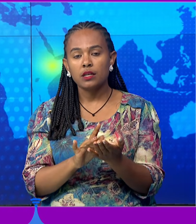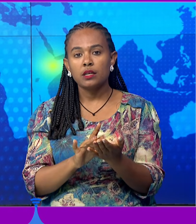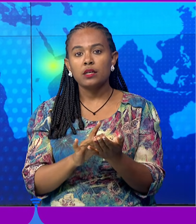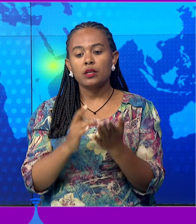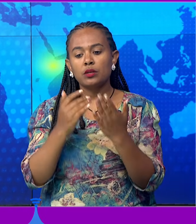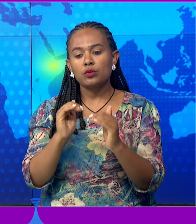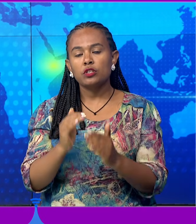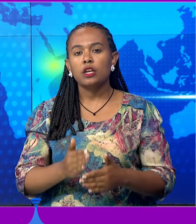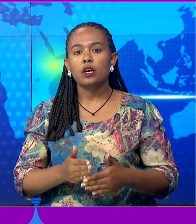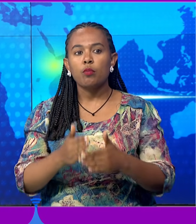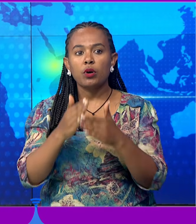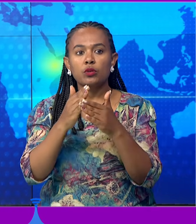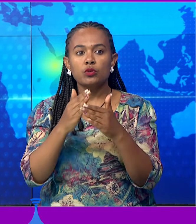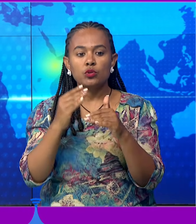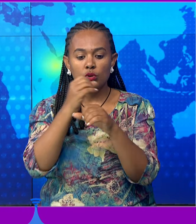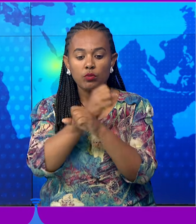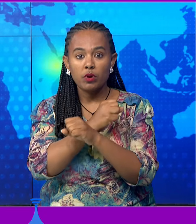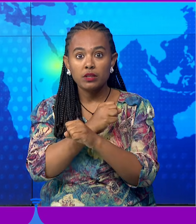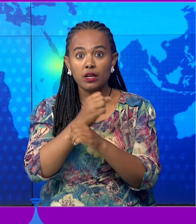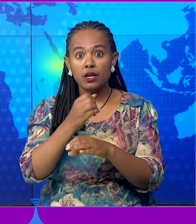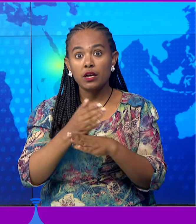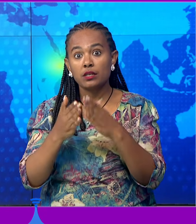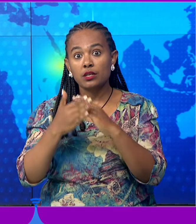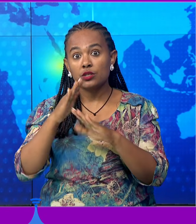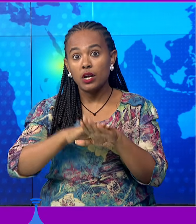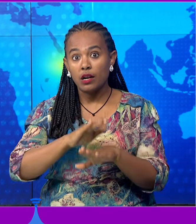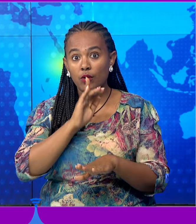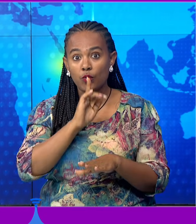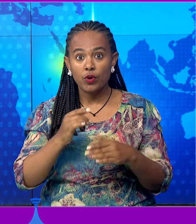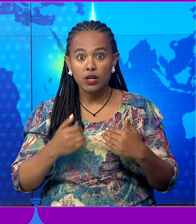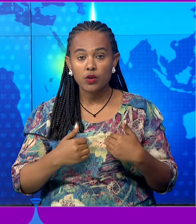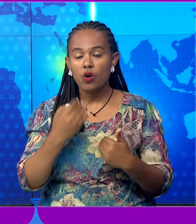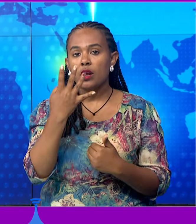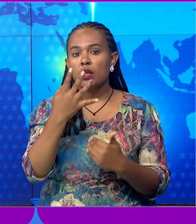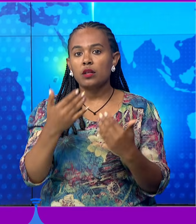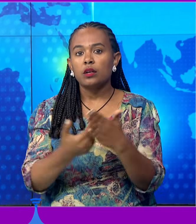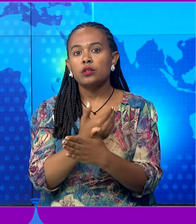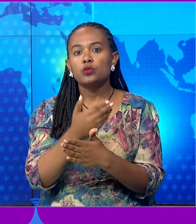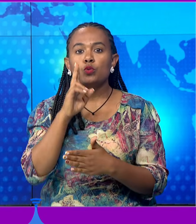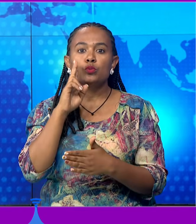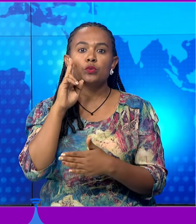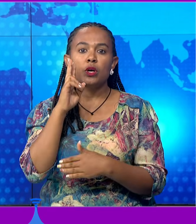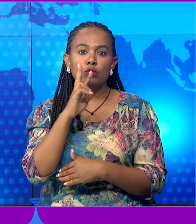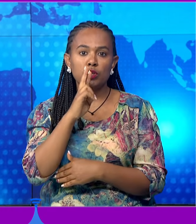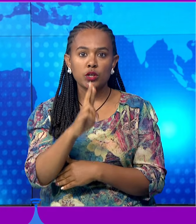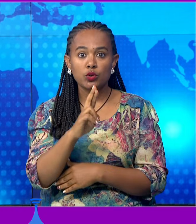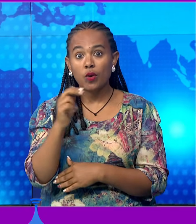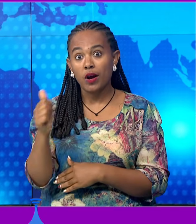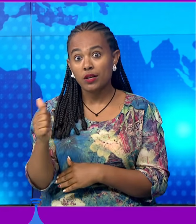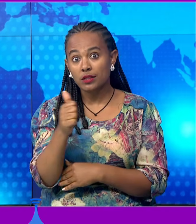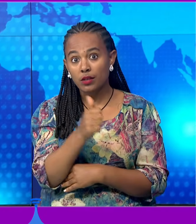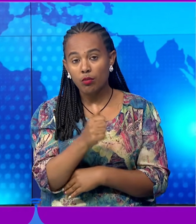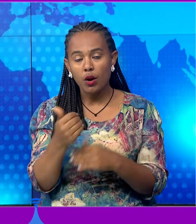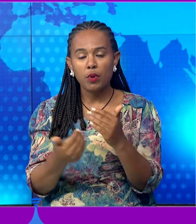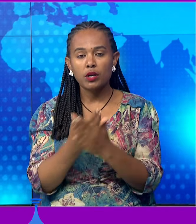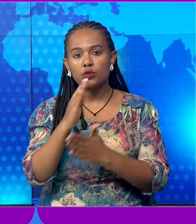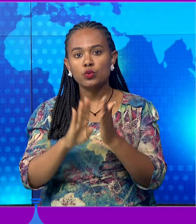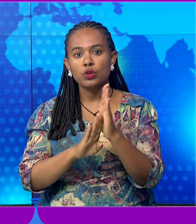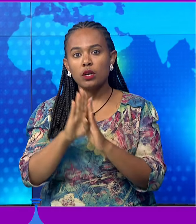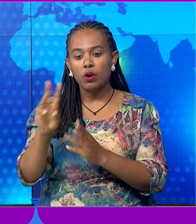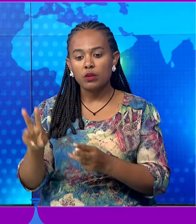የተወሰነ ግንባታዎችን ወደ ማጠናቀቅ ደረጃ ላይ ነው ያለነው። 4 አዳዲስ ሆስፒታሎች ናቸው። አዲስ አበባ በአዲሱ የልማት